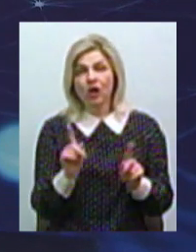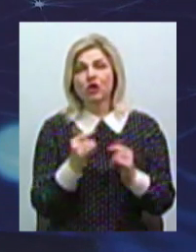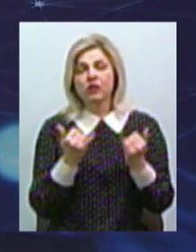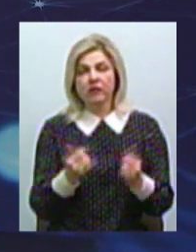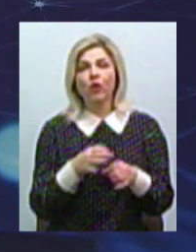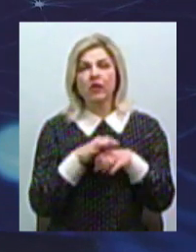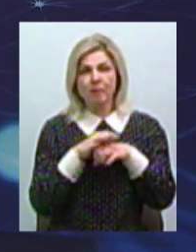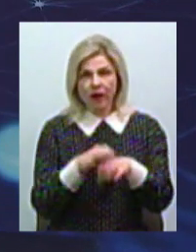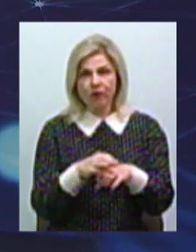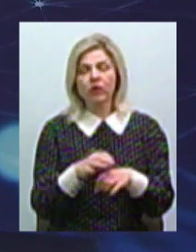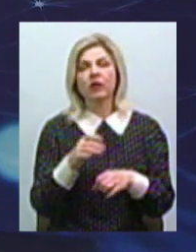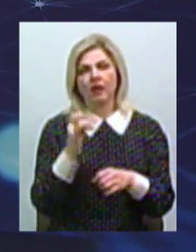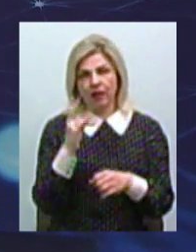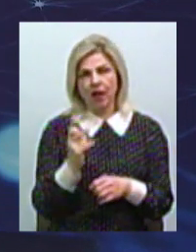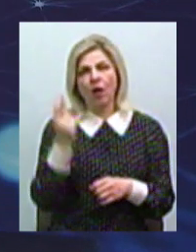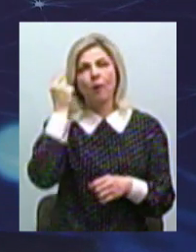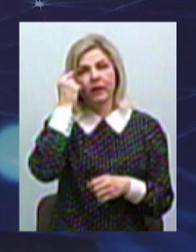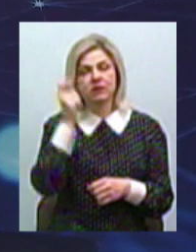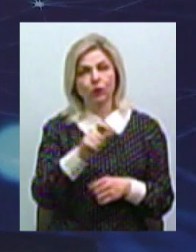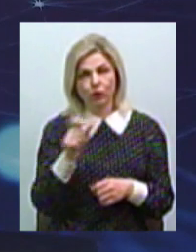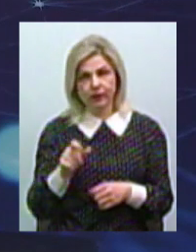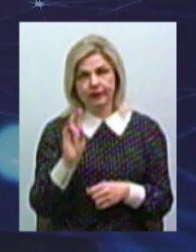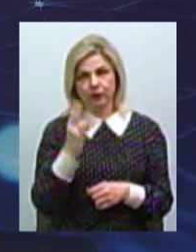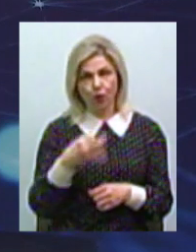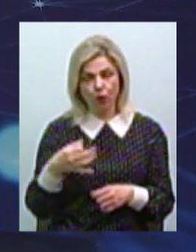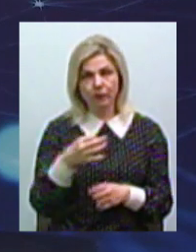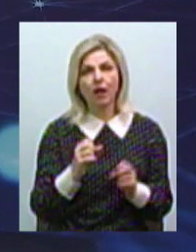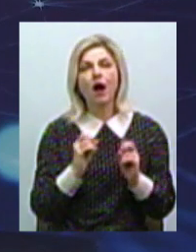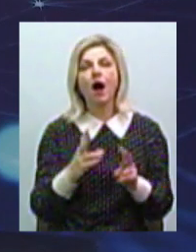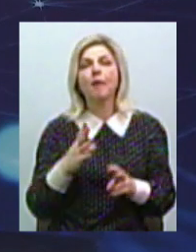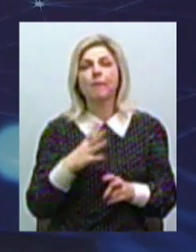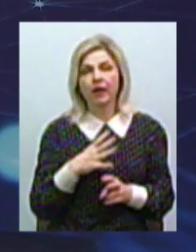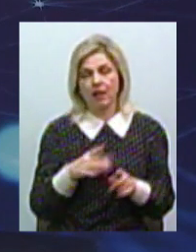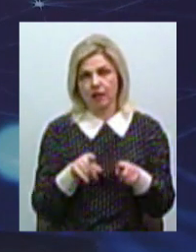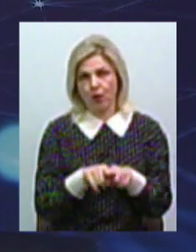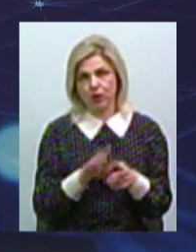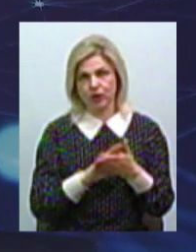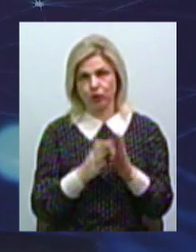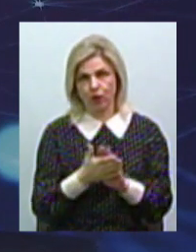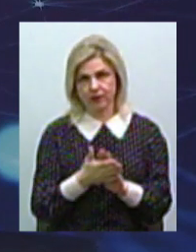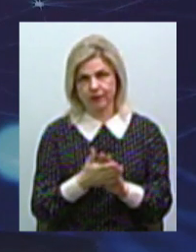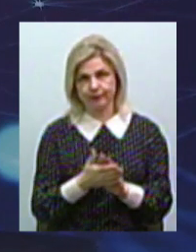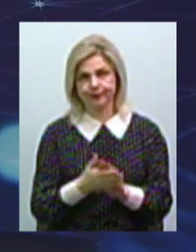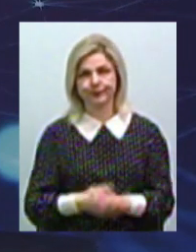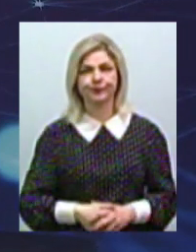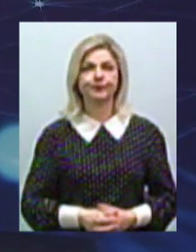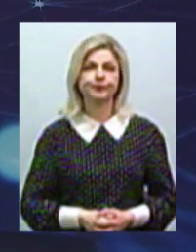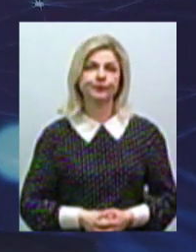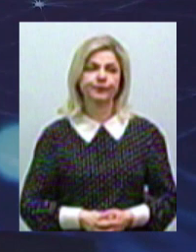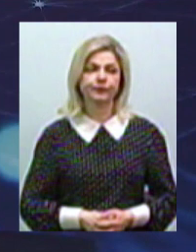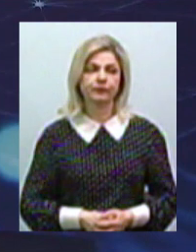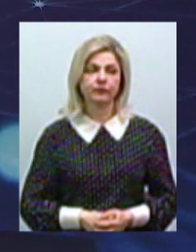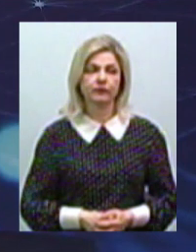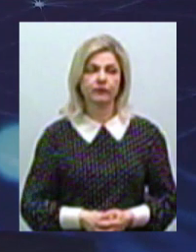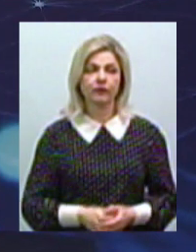на обізнаність мешканців Миколаївської області щодо того, як діяти в тій чи іншій ситуації, якщо вони підпадають під сферу насилля. І